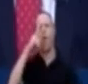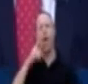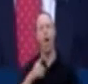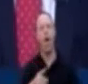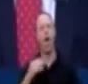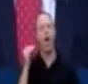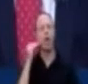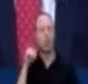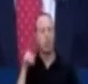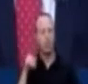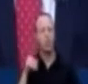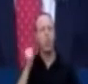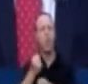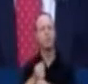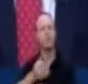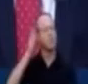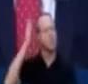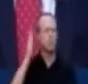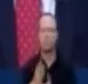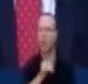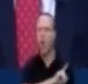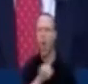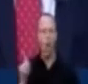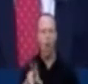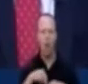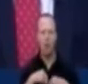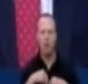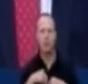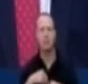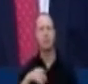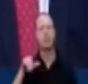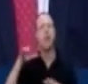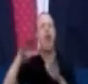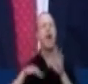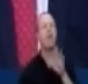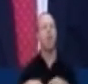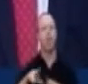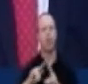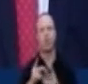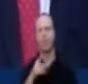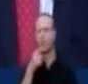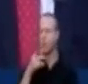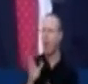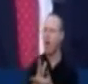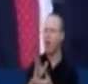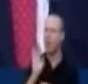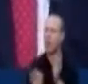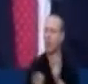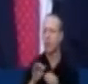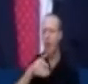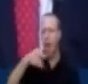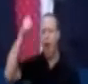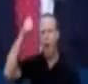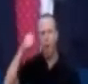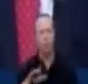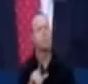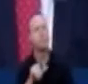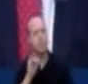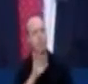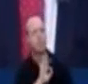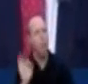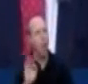למנוע מאנשים על בסיס אמונתם להפלות אנשי להט"ב. יש החלטה של בית המשפט העליון, זה לא שאלה של וטו. החלטה של בית המשפט העליון זה מצוין, אבל